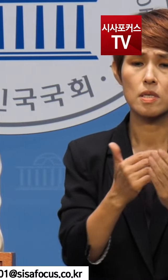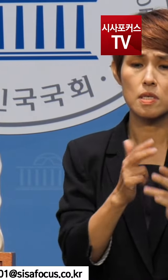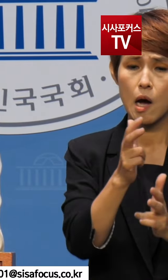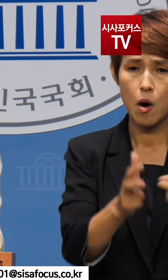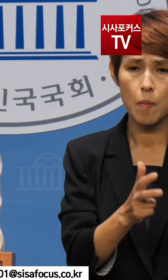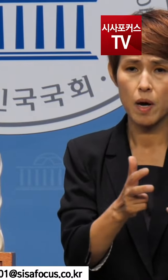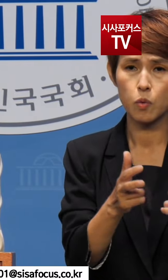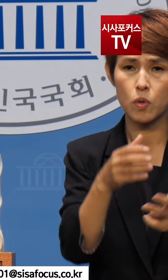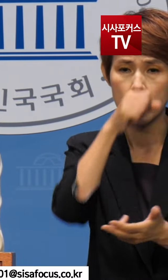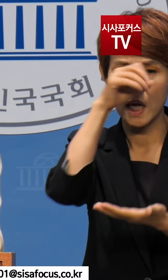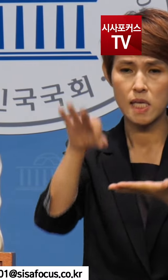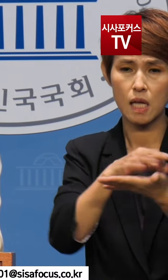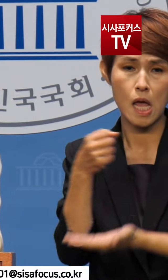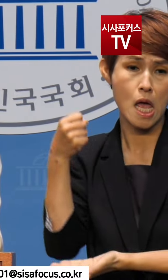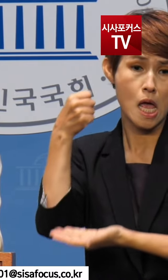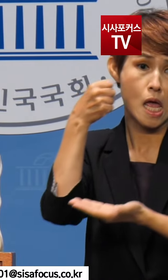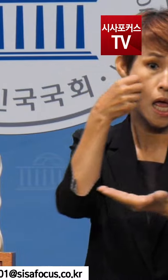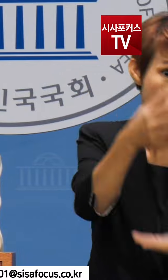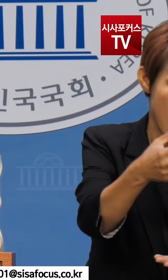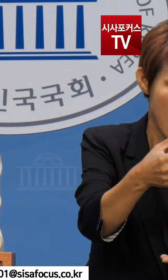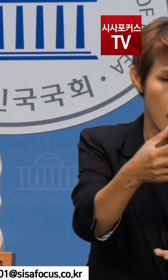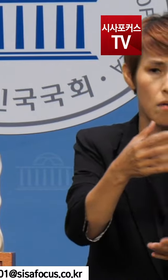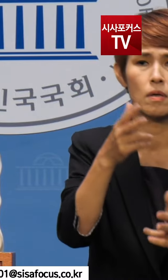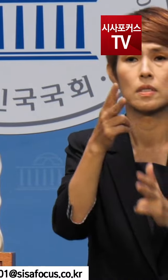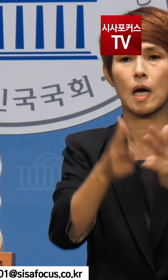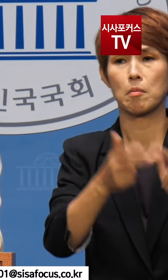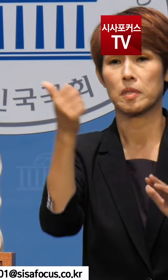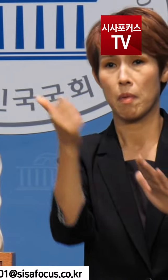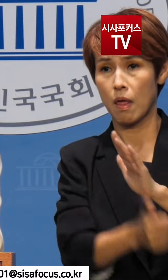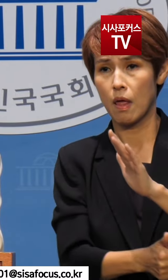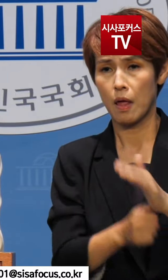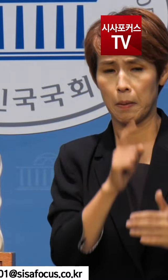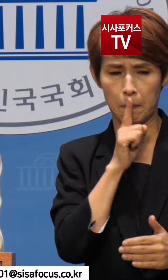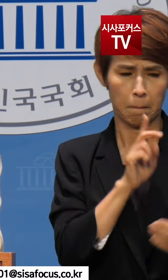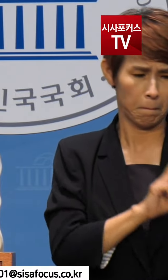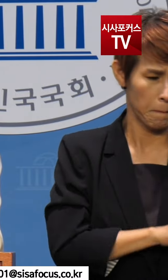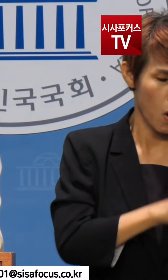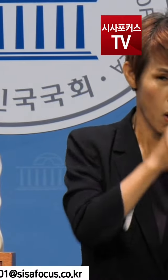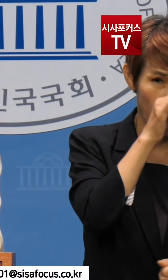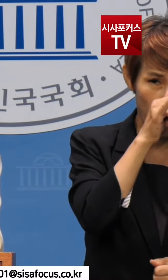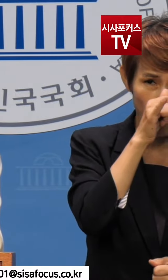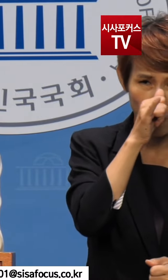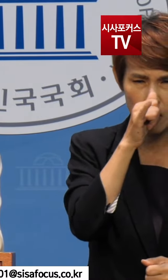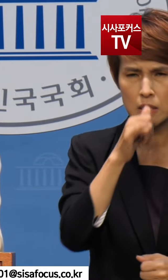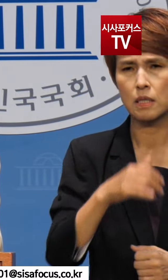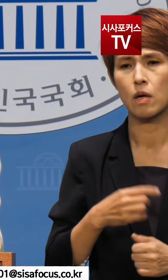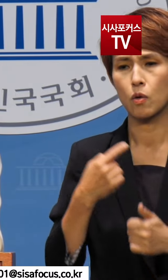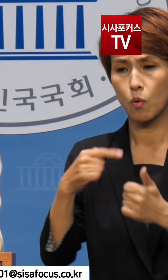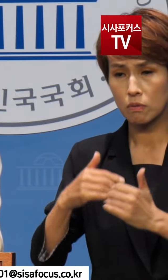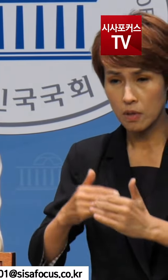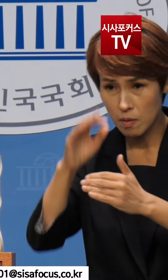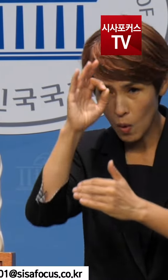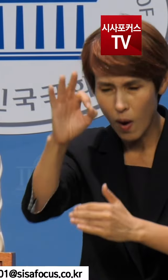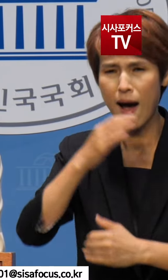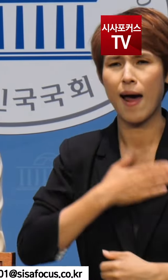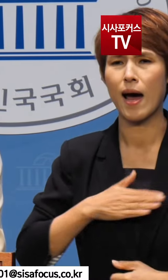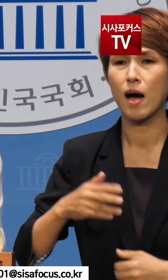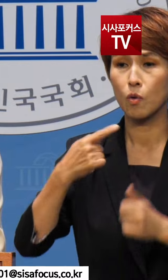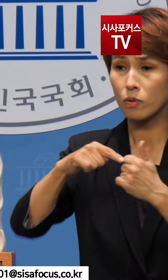투입했다가 슬그머니 사업 실패를 감추고 왔는지 교육과정은 다 압니다. 교육 현장은 다